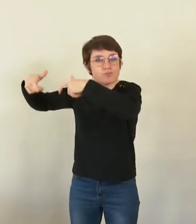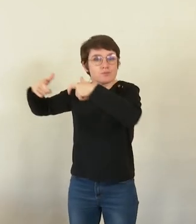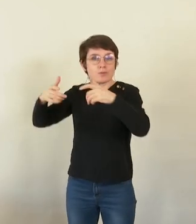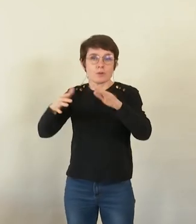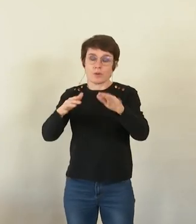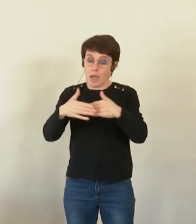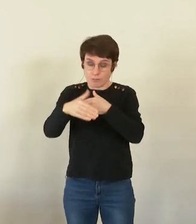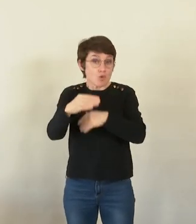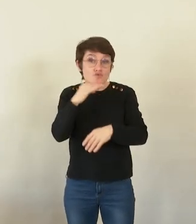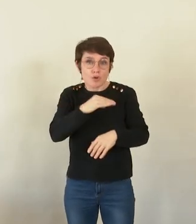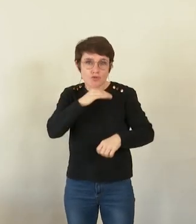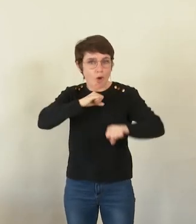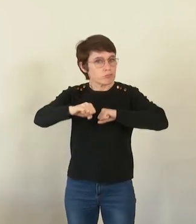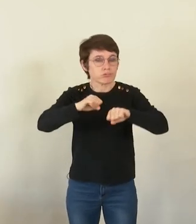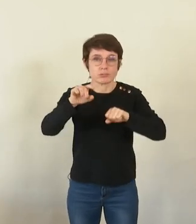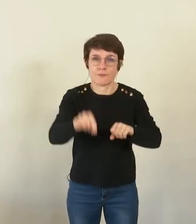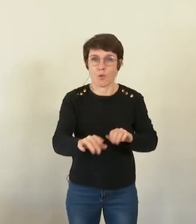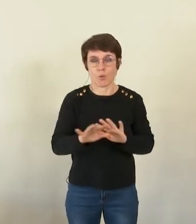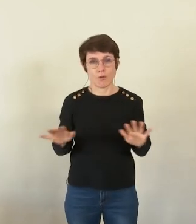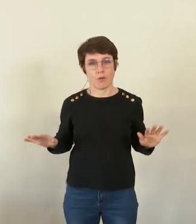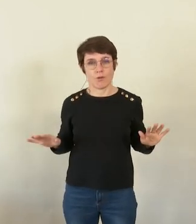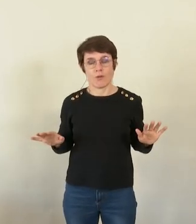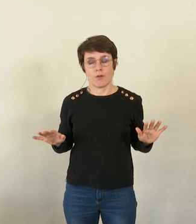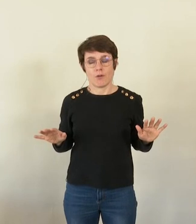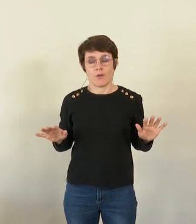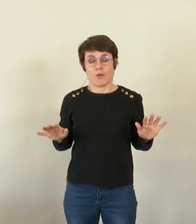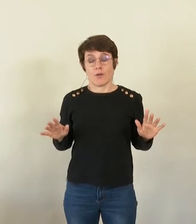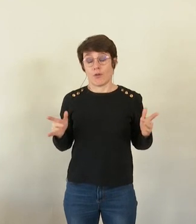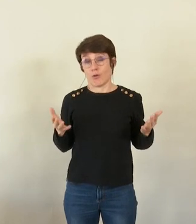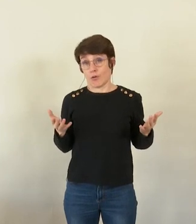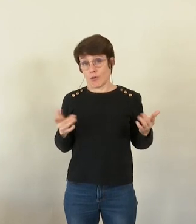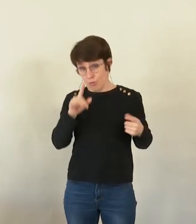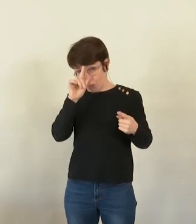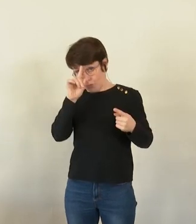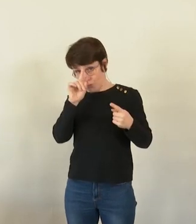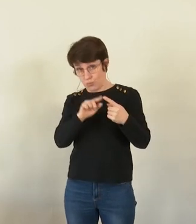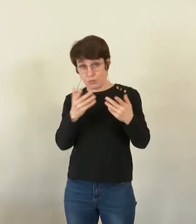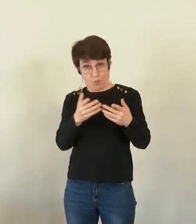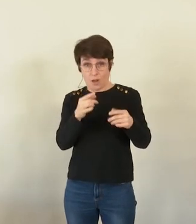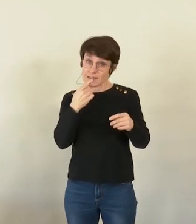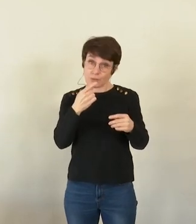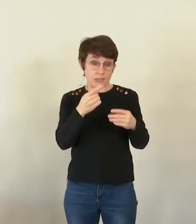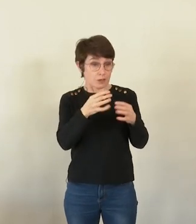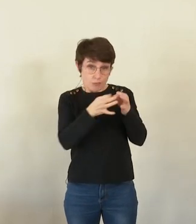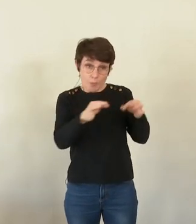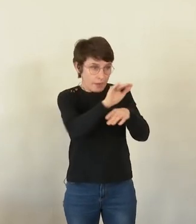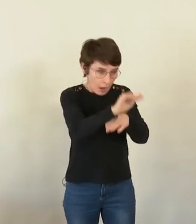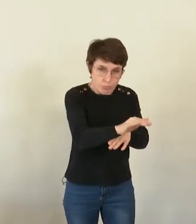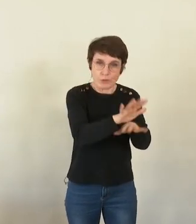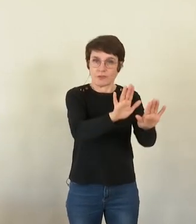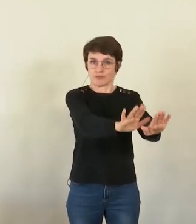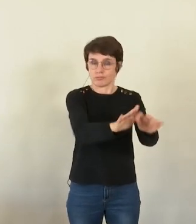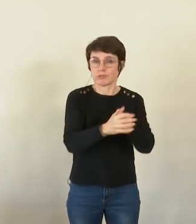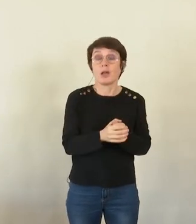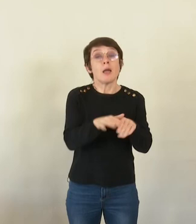agir évidemment à la fois pour ces questions de changement d'usage mais aussi parce que la situation